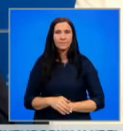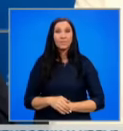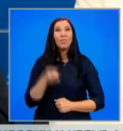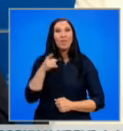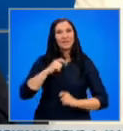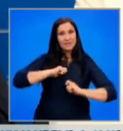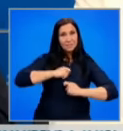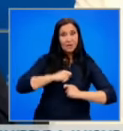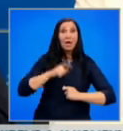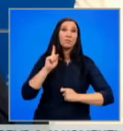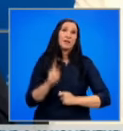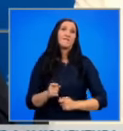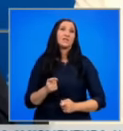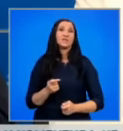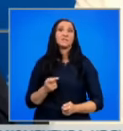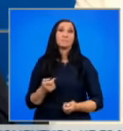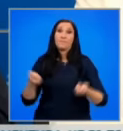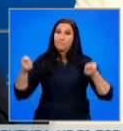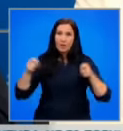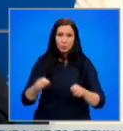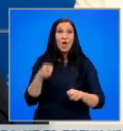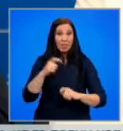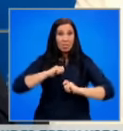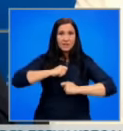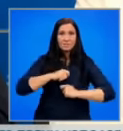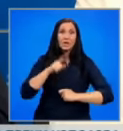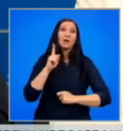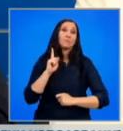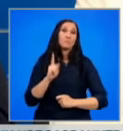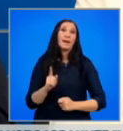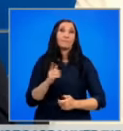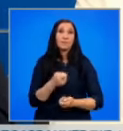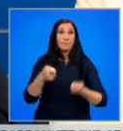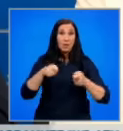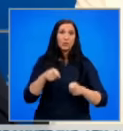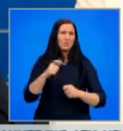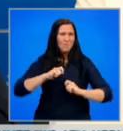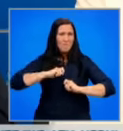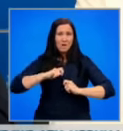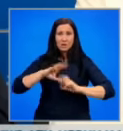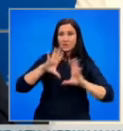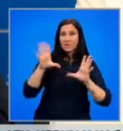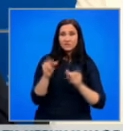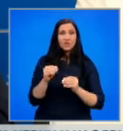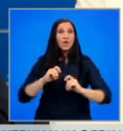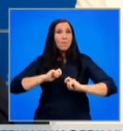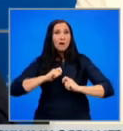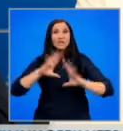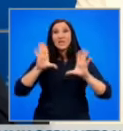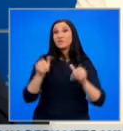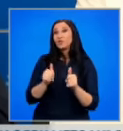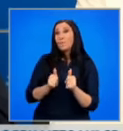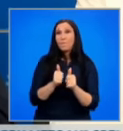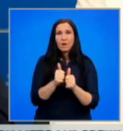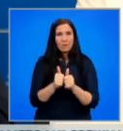На тази мъка трябва да се сложи край. На тази мъка трябва да се сложи край. Тя е мъка за всички. Мъка е за всички